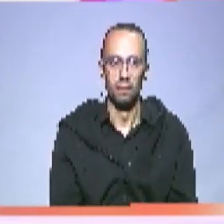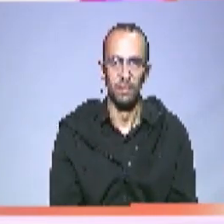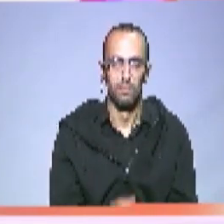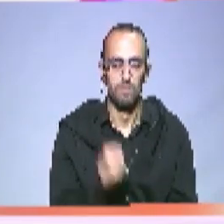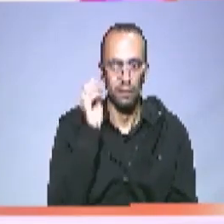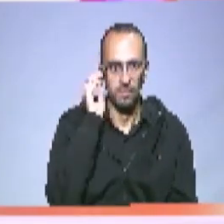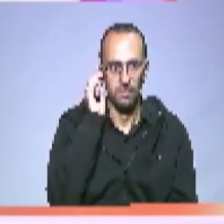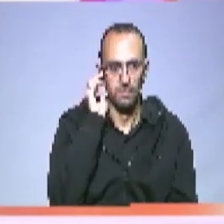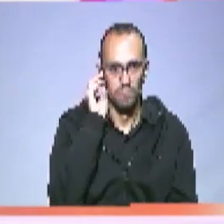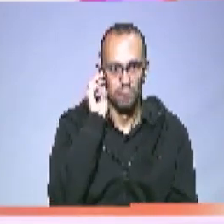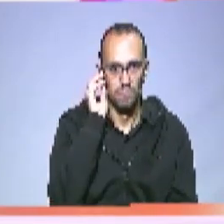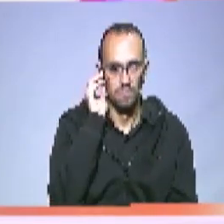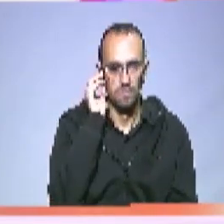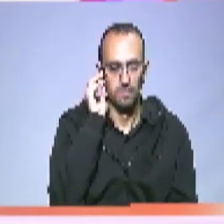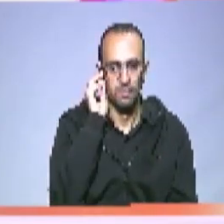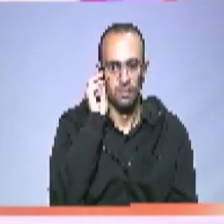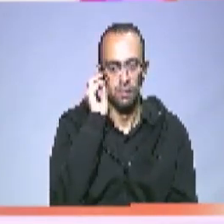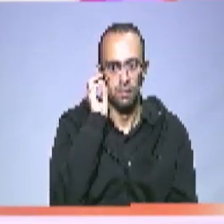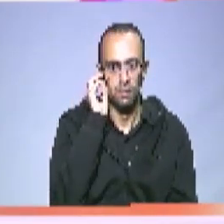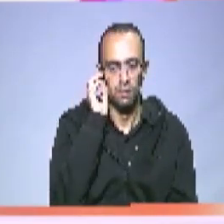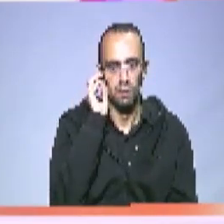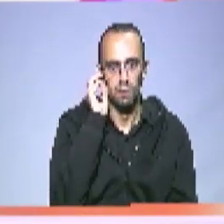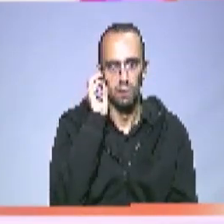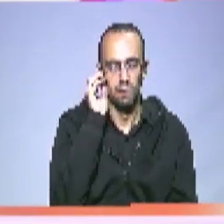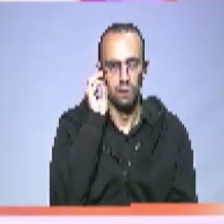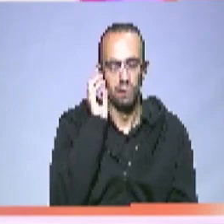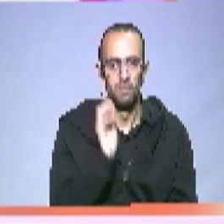و والشغل بتاعنا